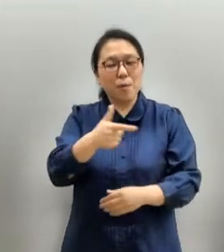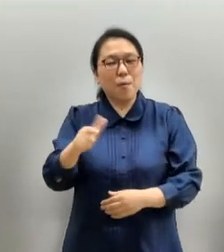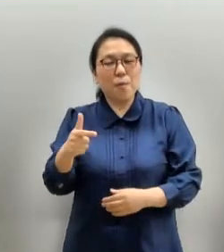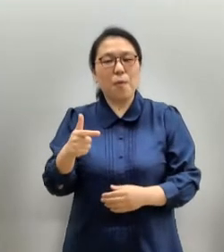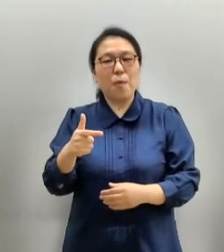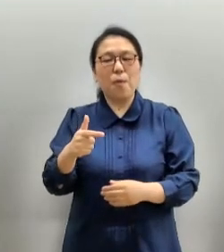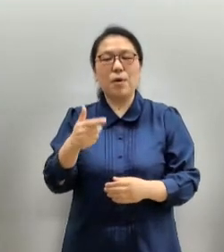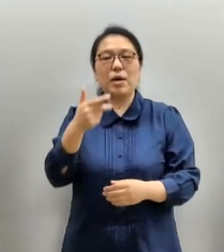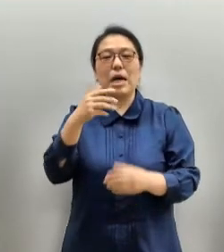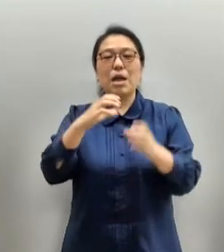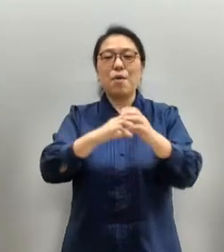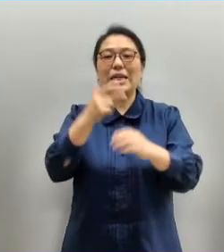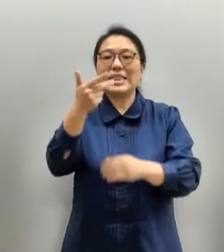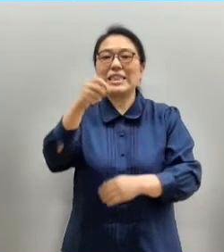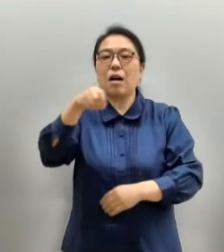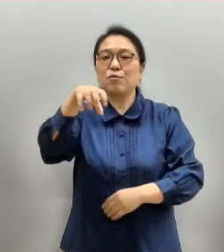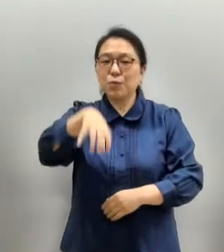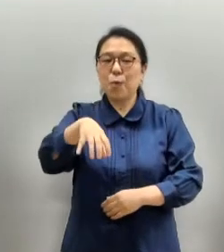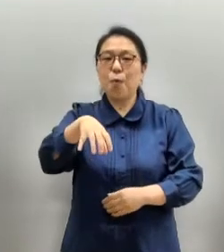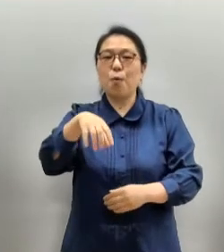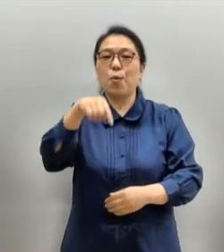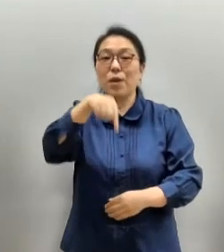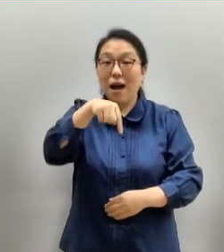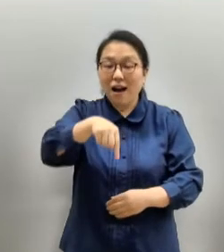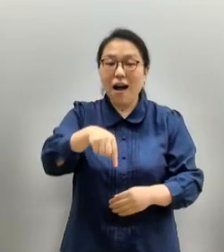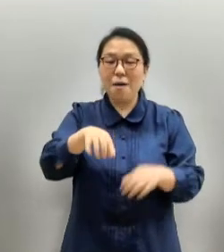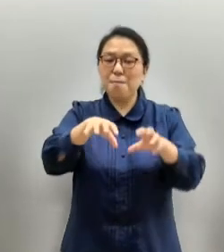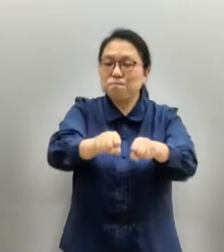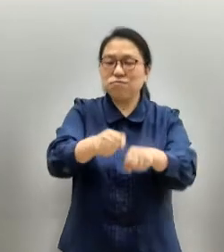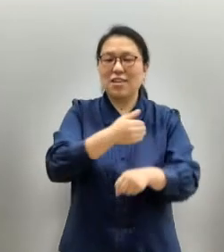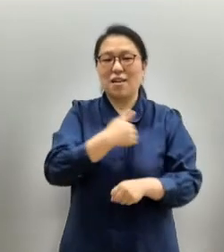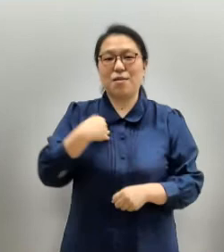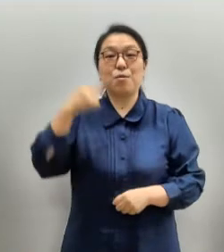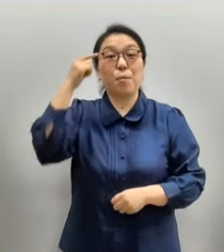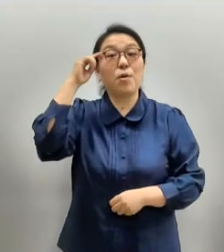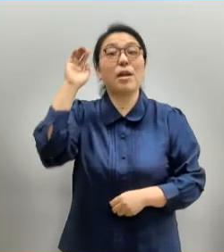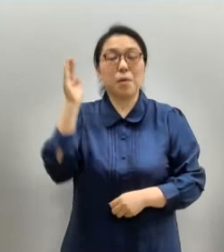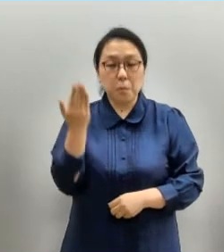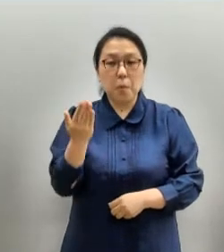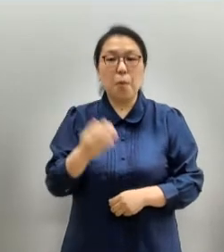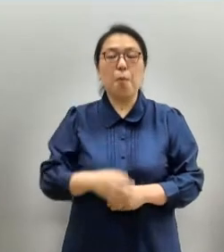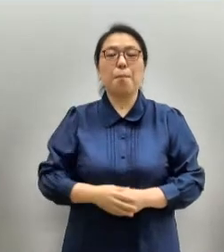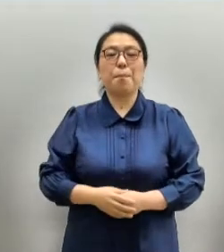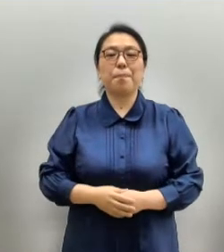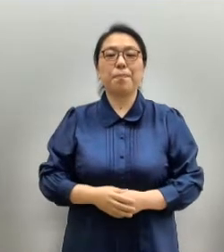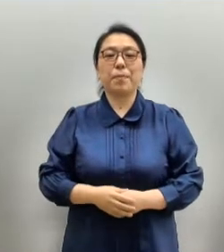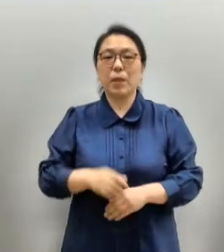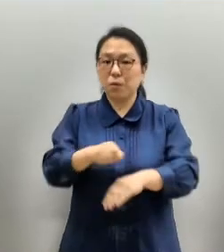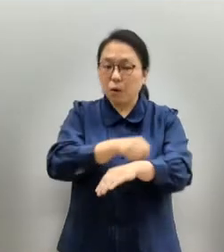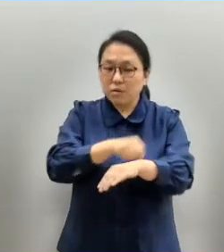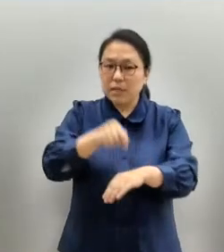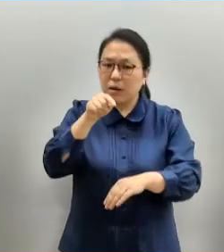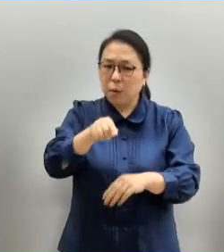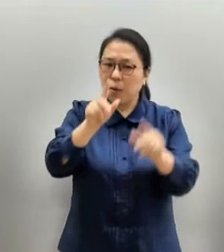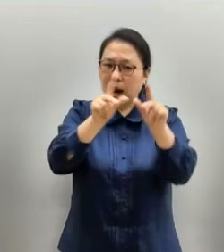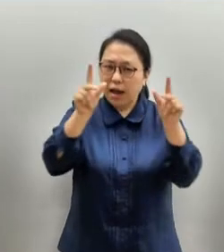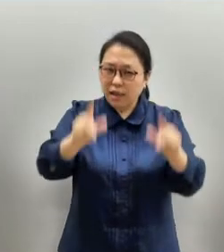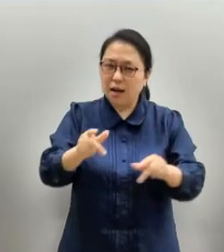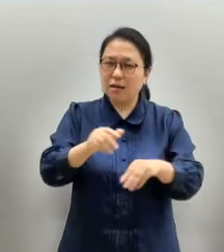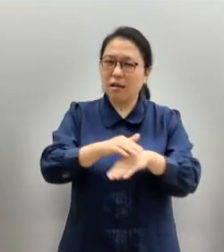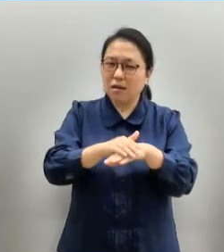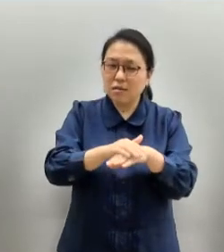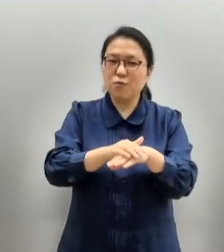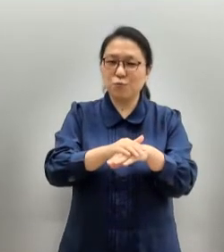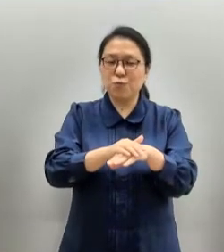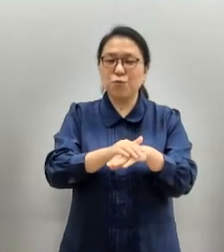ている部分もあると思うんですが、特に、この分野、この課題みたいなもの